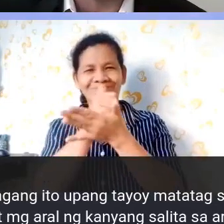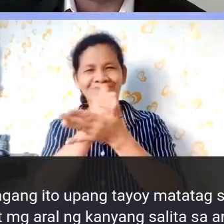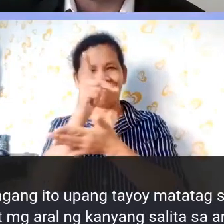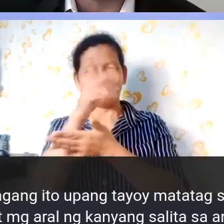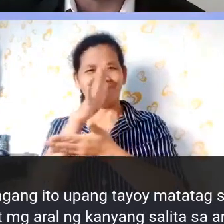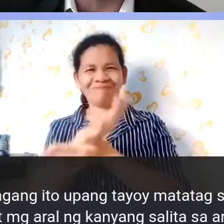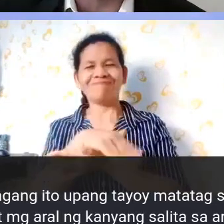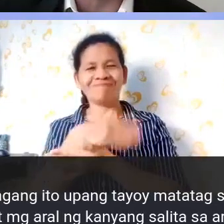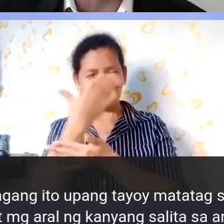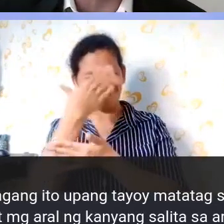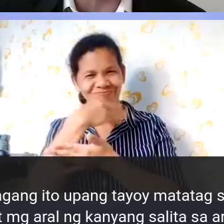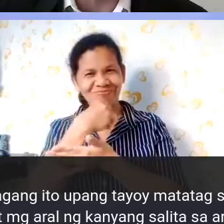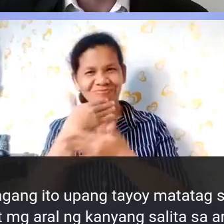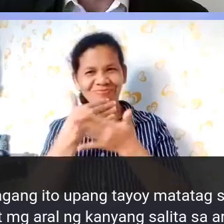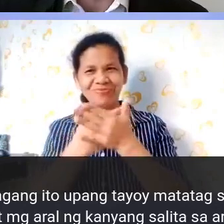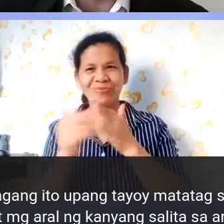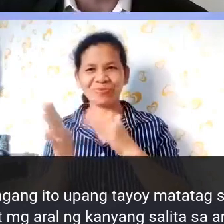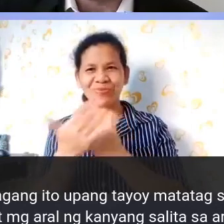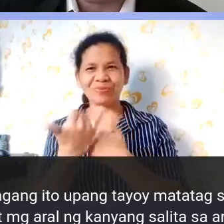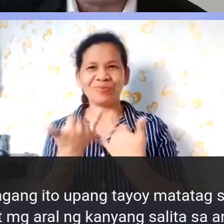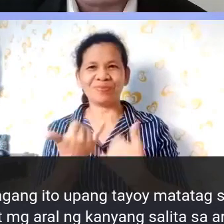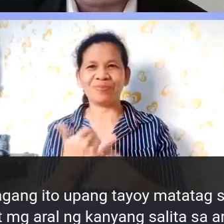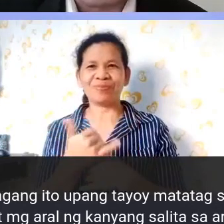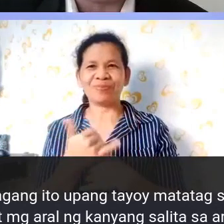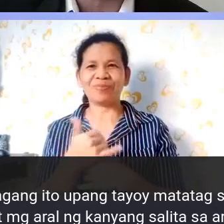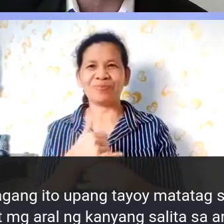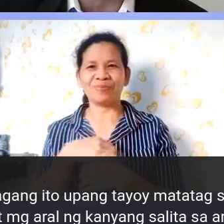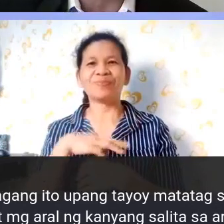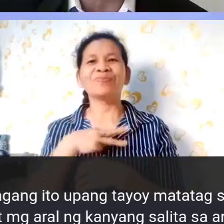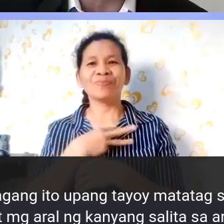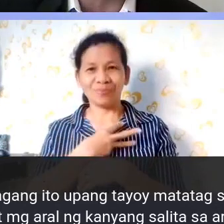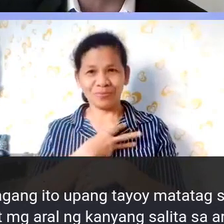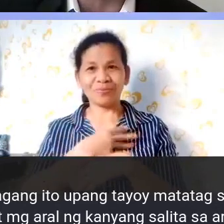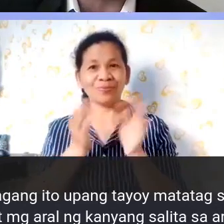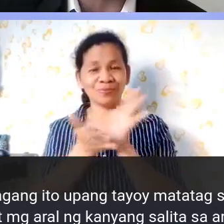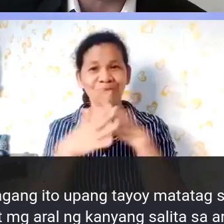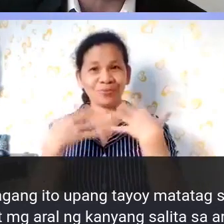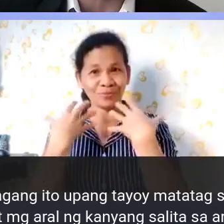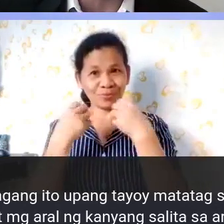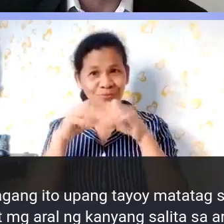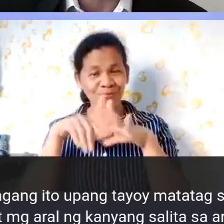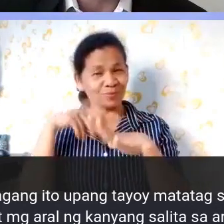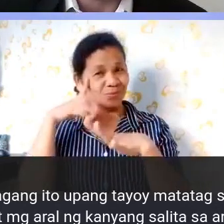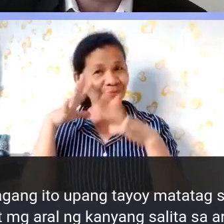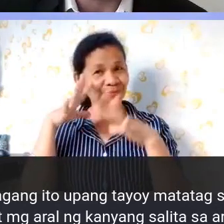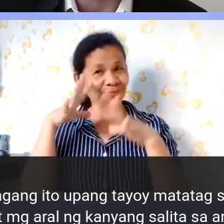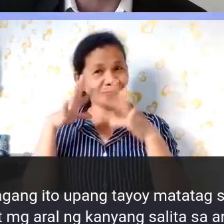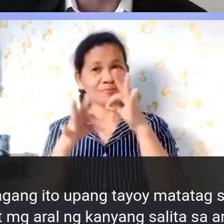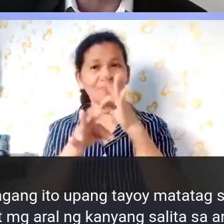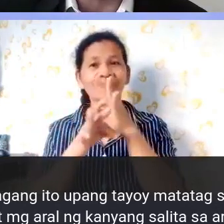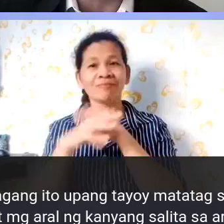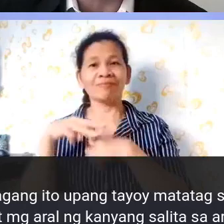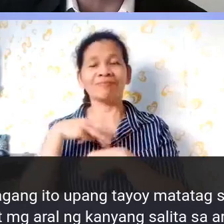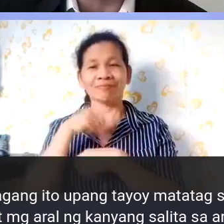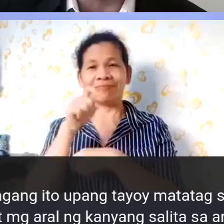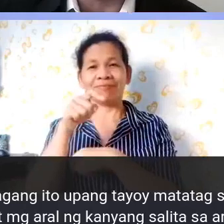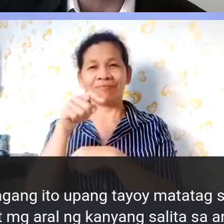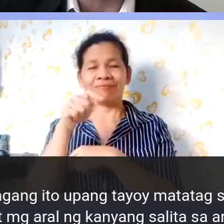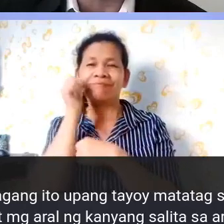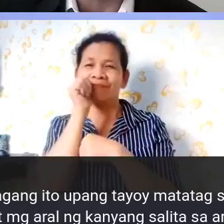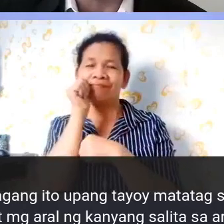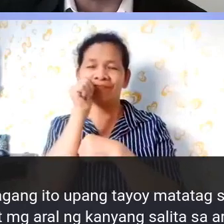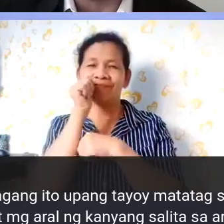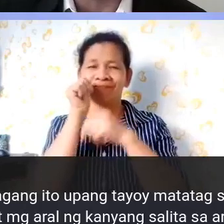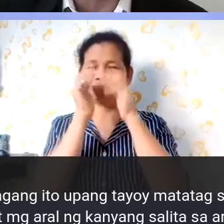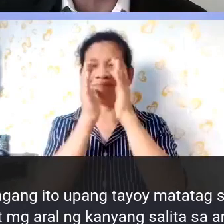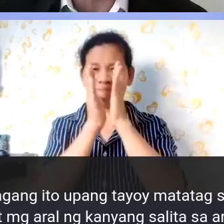po ng message sa umagang ito. Upang tayo matatag sa ating pananampalataya, kailangan nating palaging manalangin